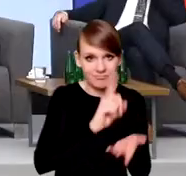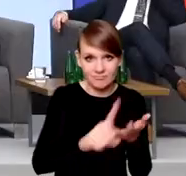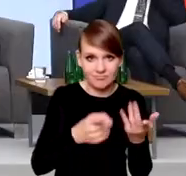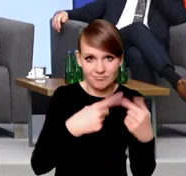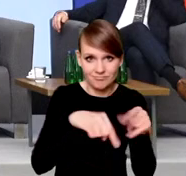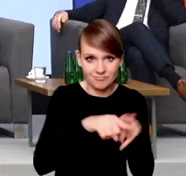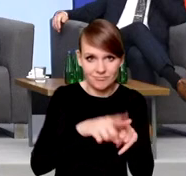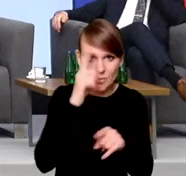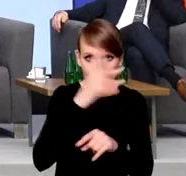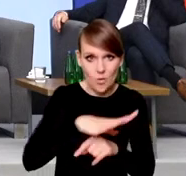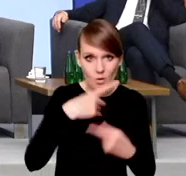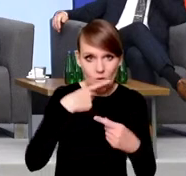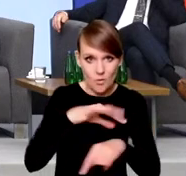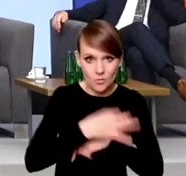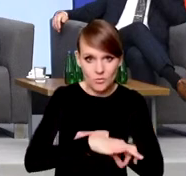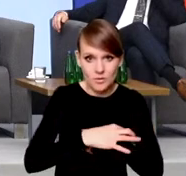uczelni?